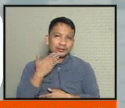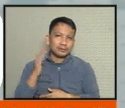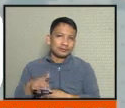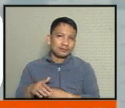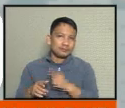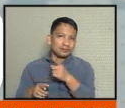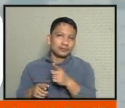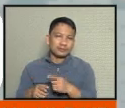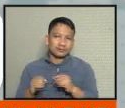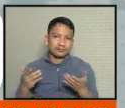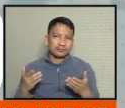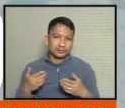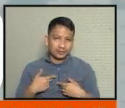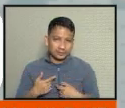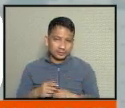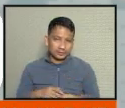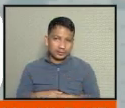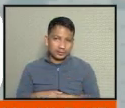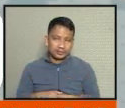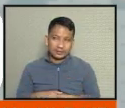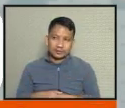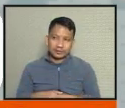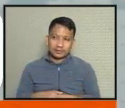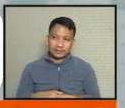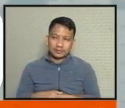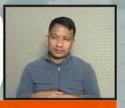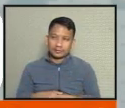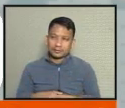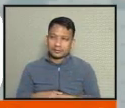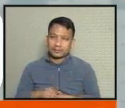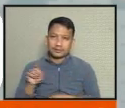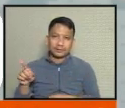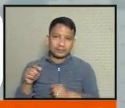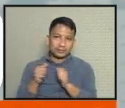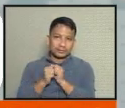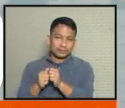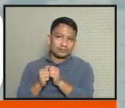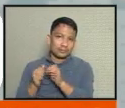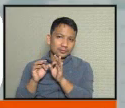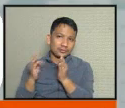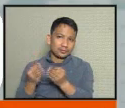Sabihin mo pang wala sa'yo. Eh, nasa kamag-anak mo.